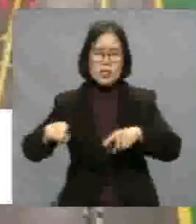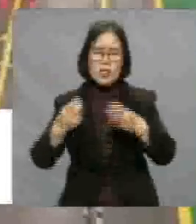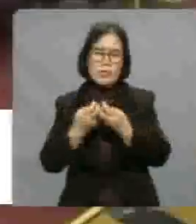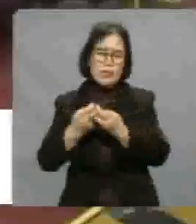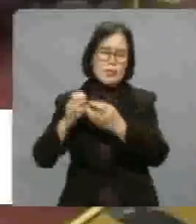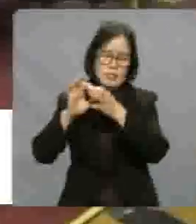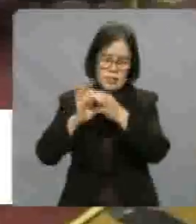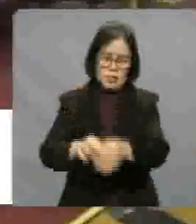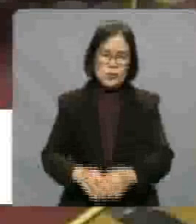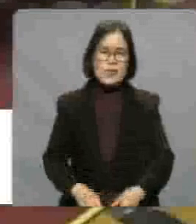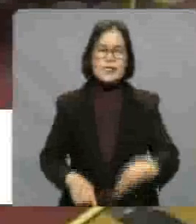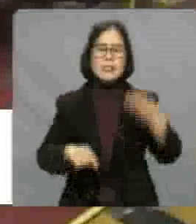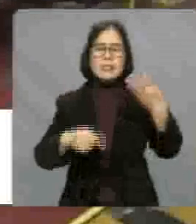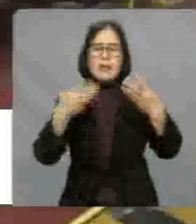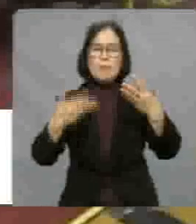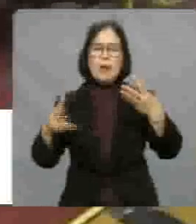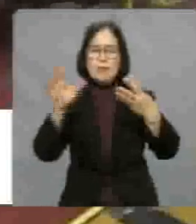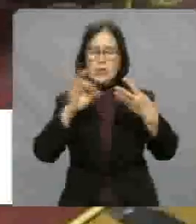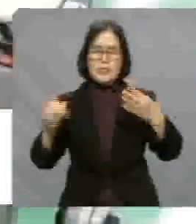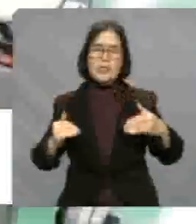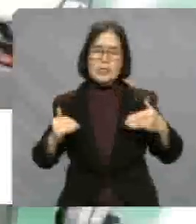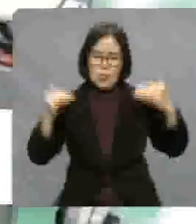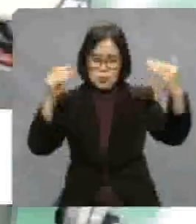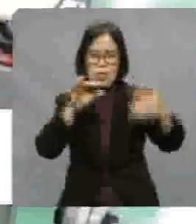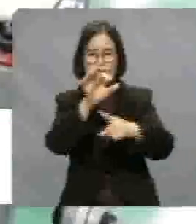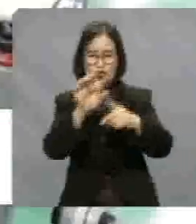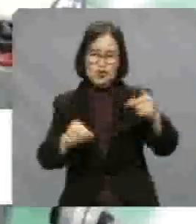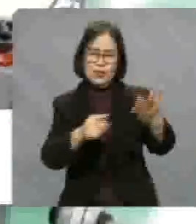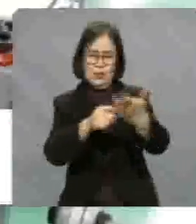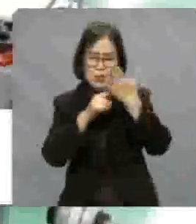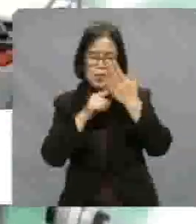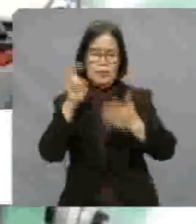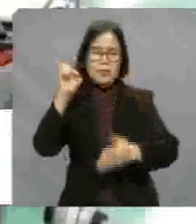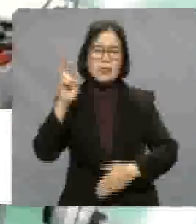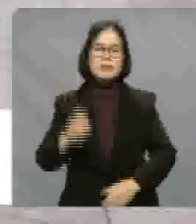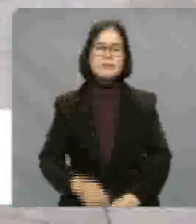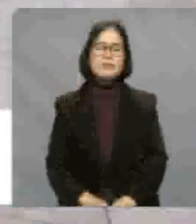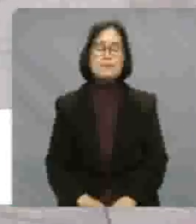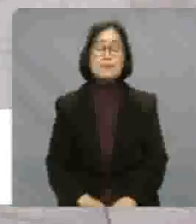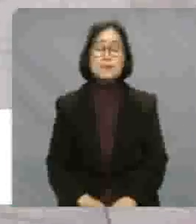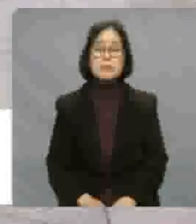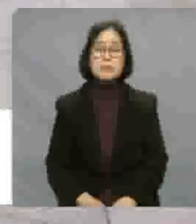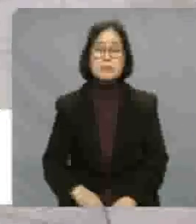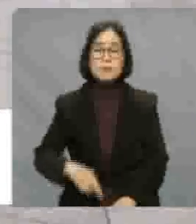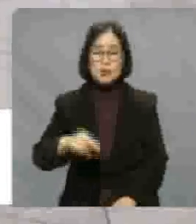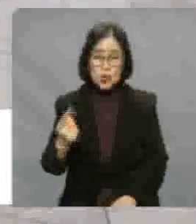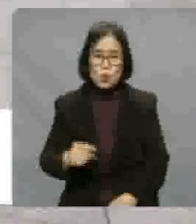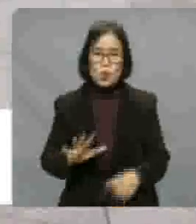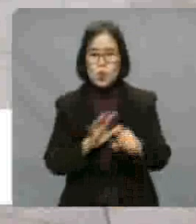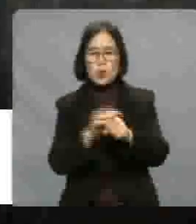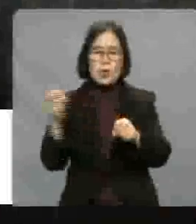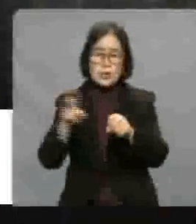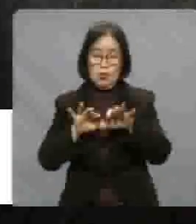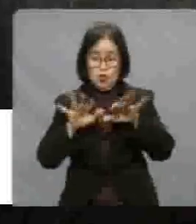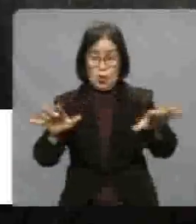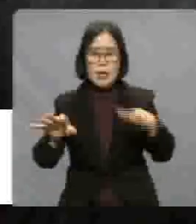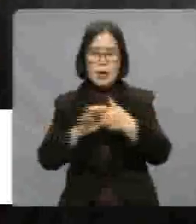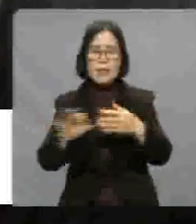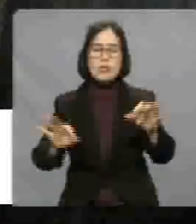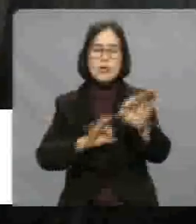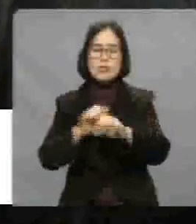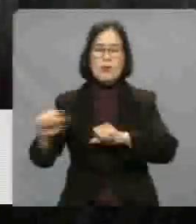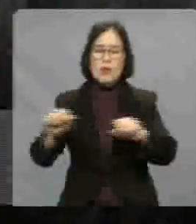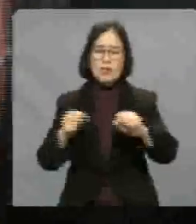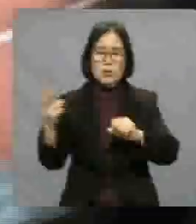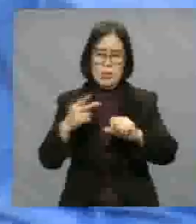예상하면서 4.8%의 성장률을 보일 것으로 전망했습니다. 이 경우에도 코로나가 재유행할 경우 경제 활동